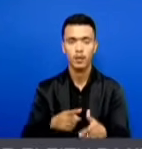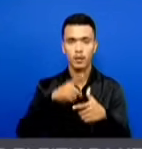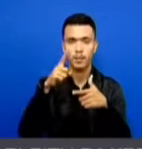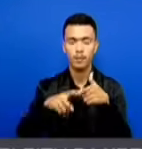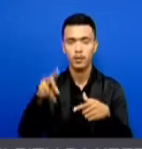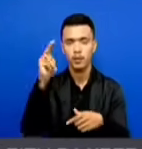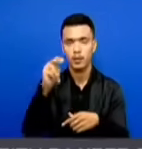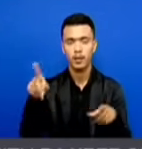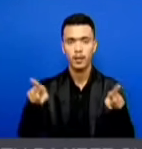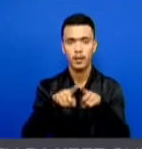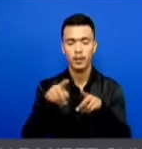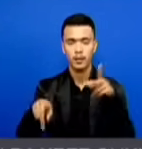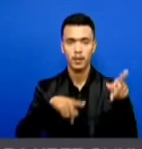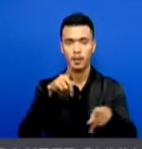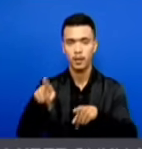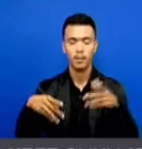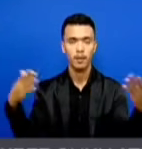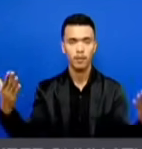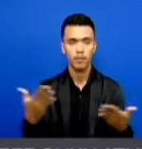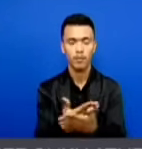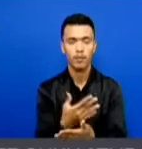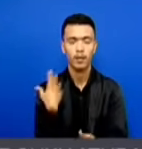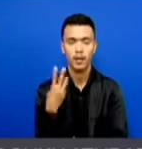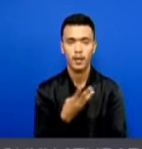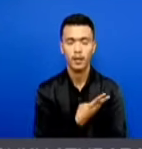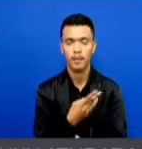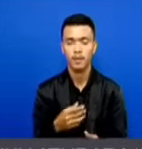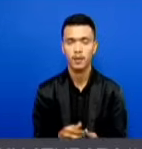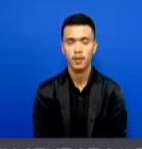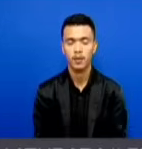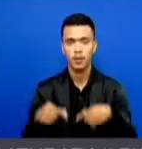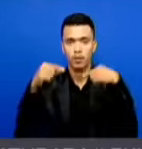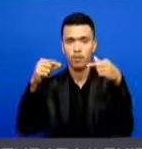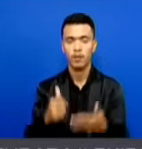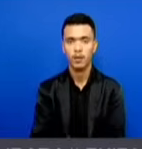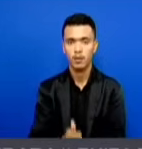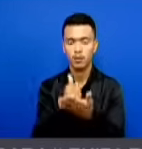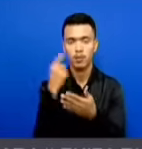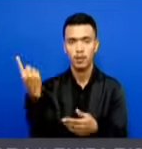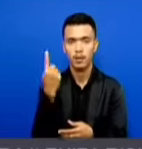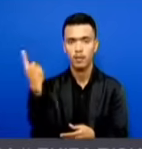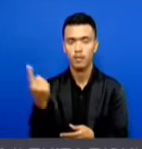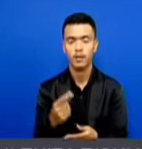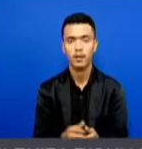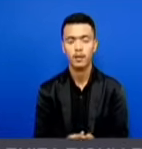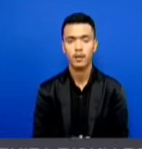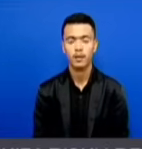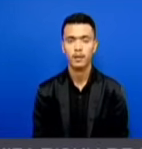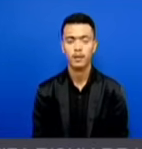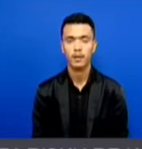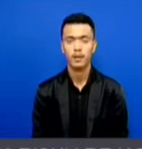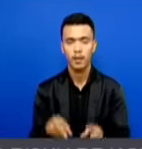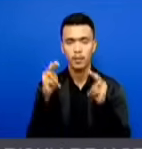pois ni hasa emedek phone, I kami papoyo na pati ia saya dah mesti label,